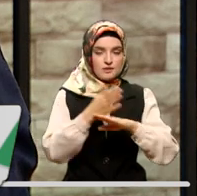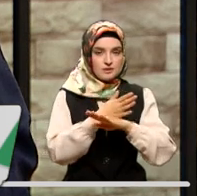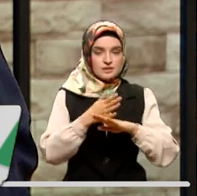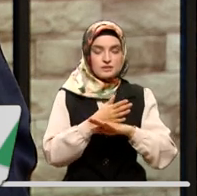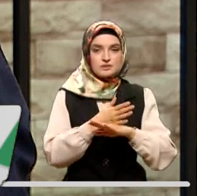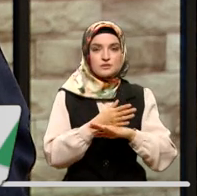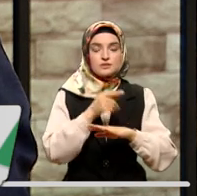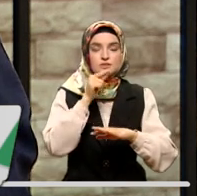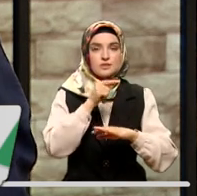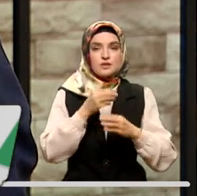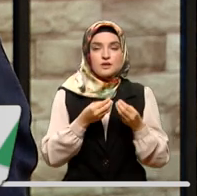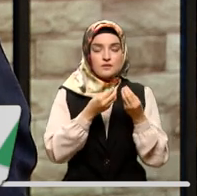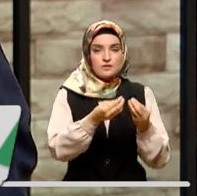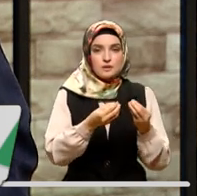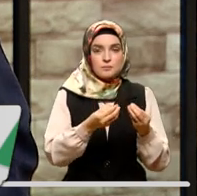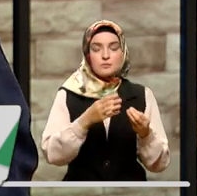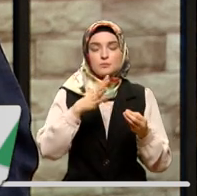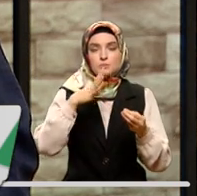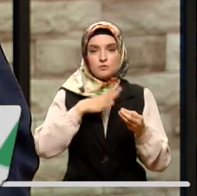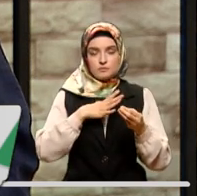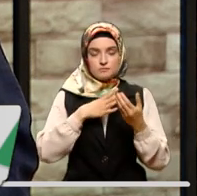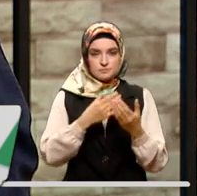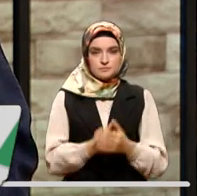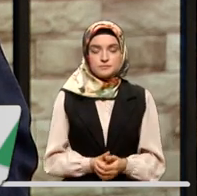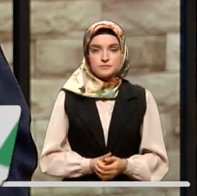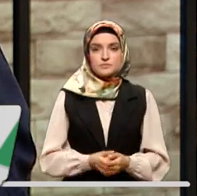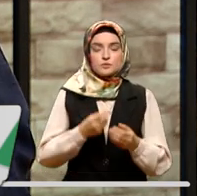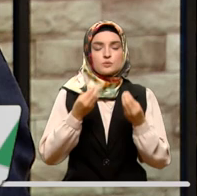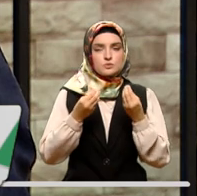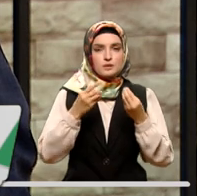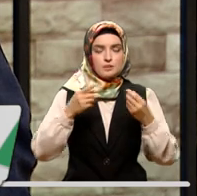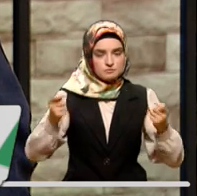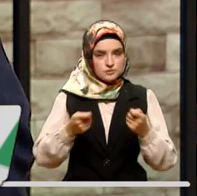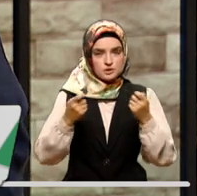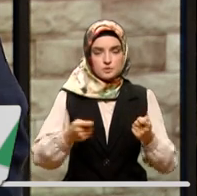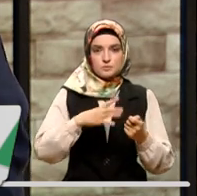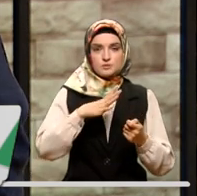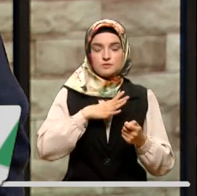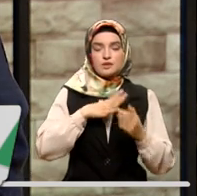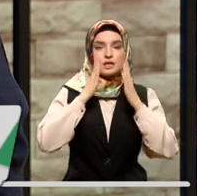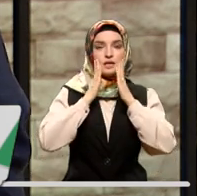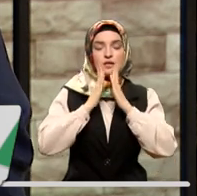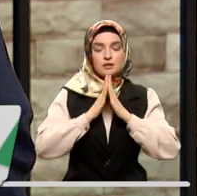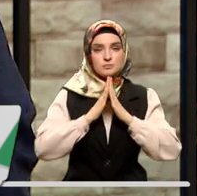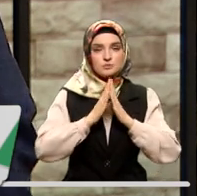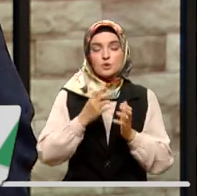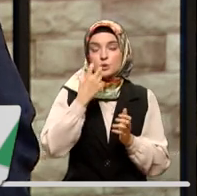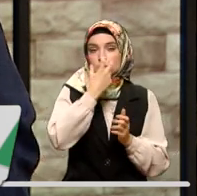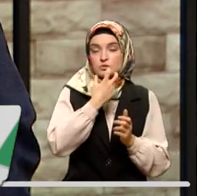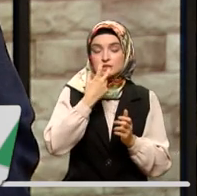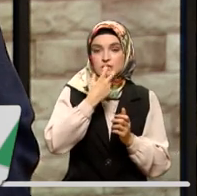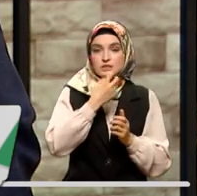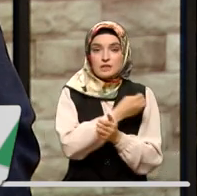ilişkilerimiz, yani onlarla kurduğumuz protokol gereği güzel bir çabanın içerisindeyiz elhamdülillah. Musiki atölyemiz var.